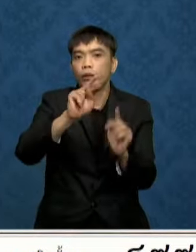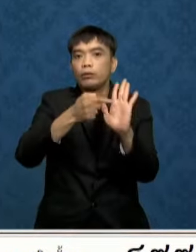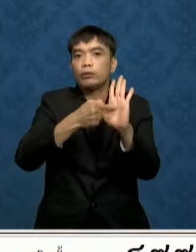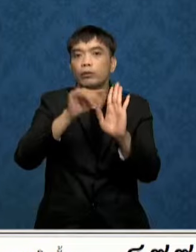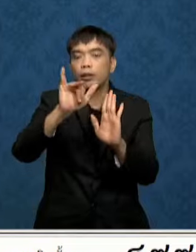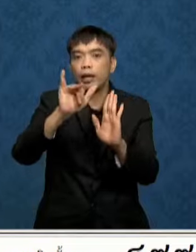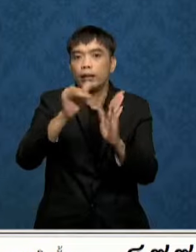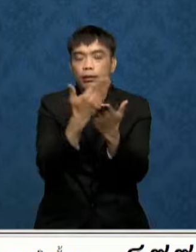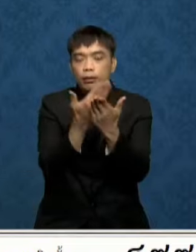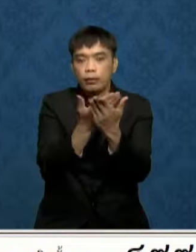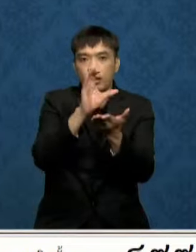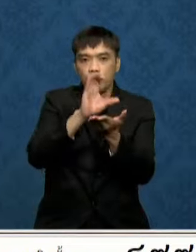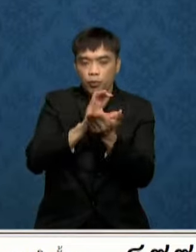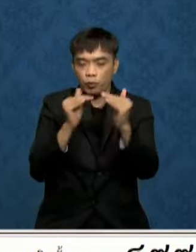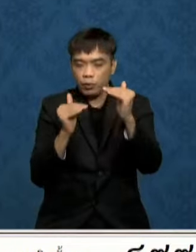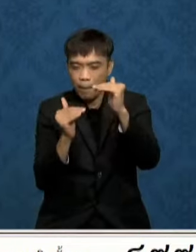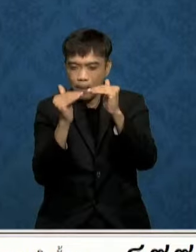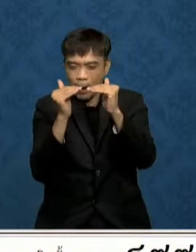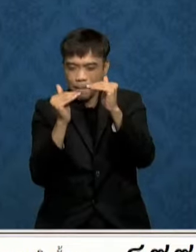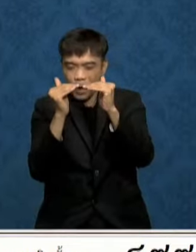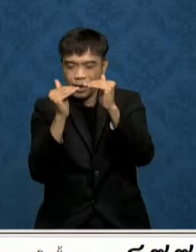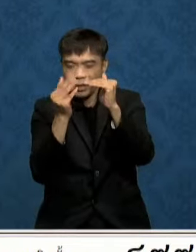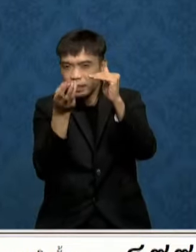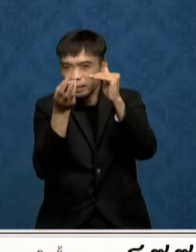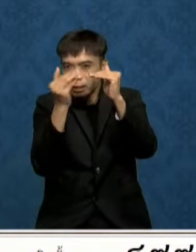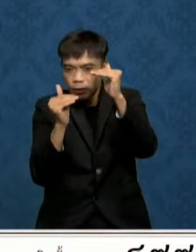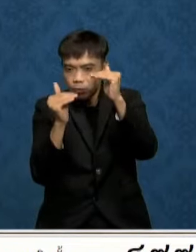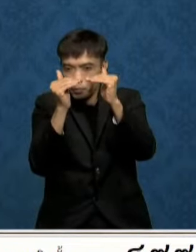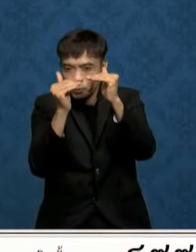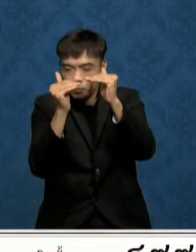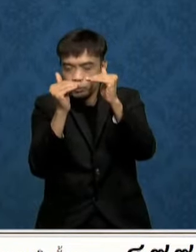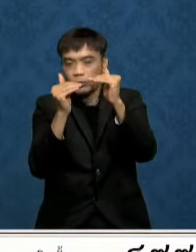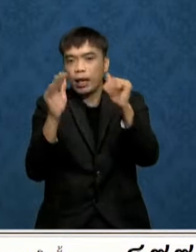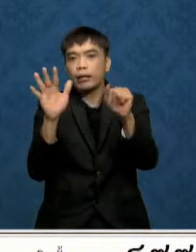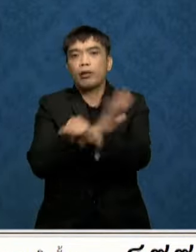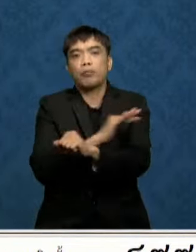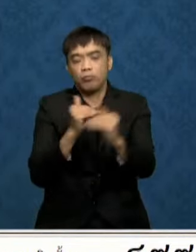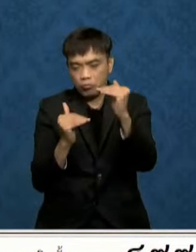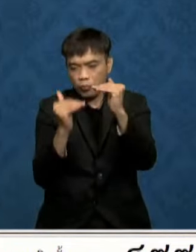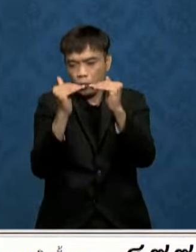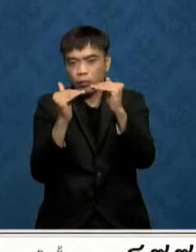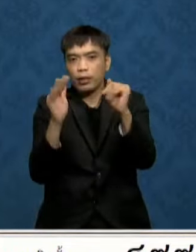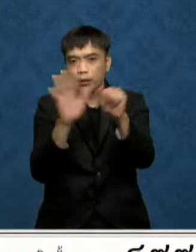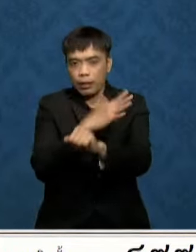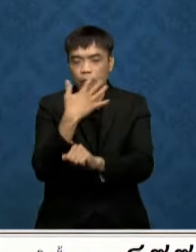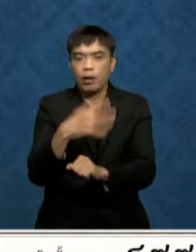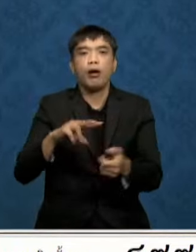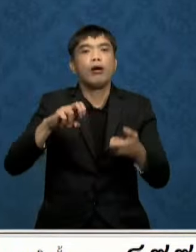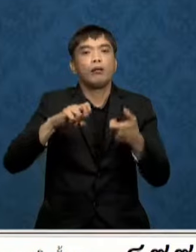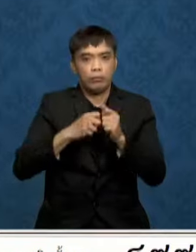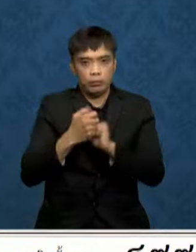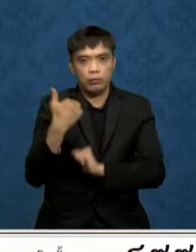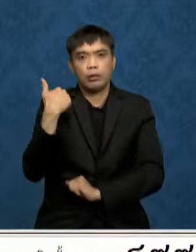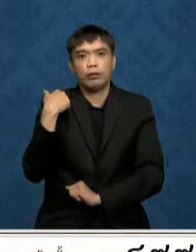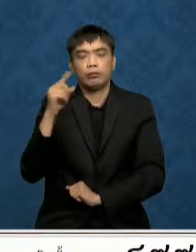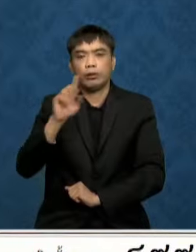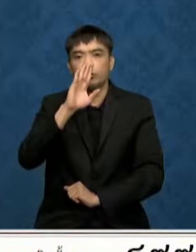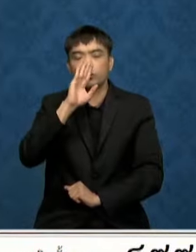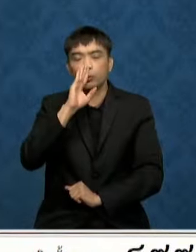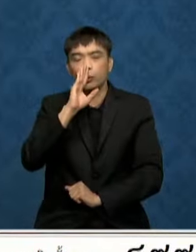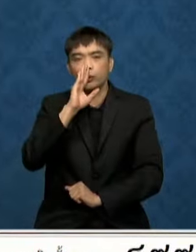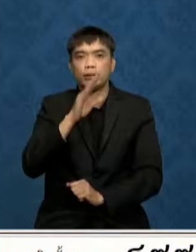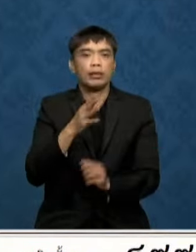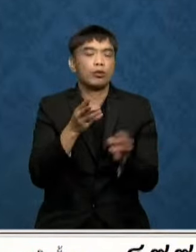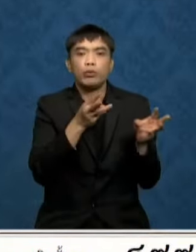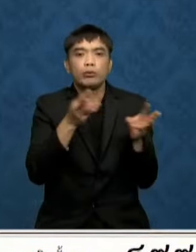เนี่ยมันปริ่มเพดานไปหมดมันไต่ขอบไต่เส้นไปซะทุกอย่างนี่สาธารณะท่านจะเล่นแร่แปรธาตุแก้นิยาม